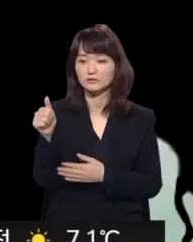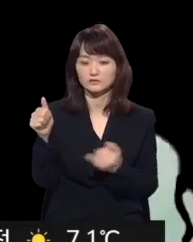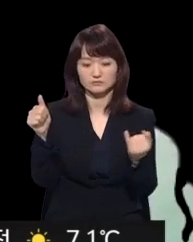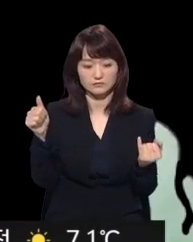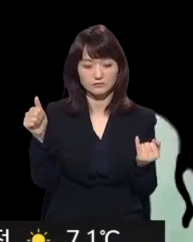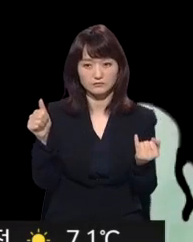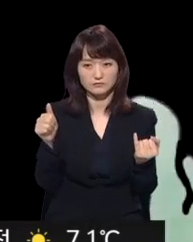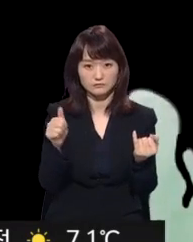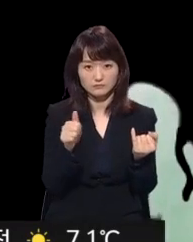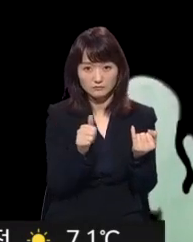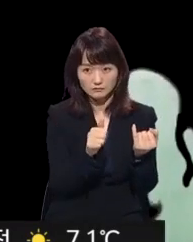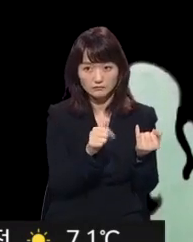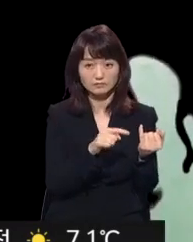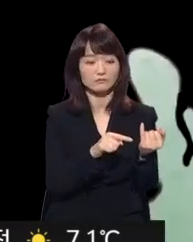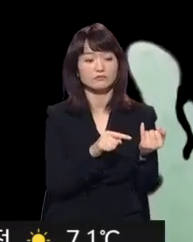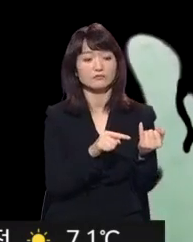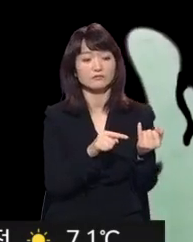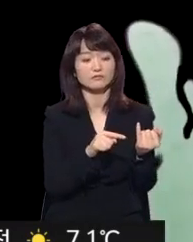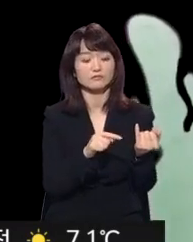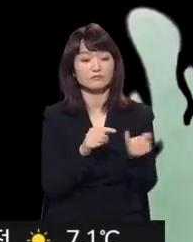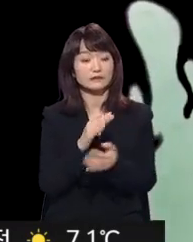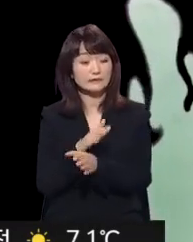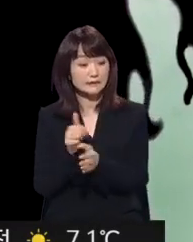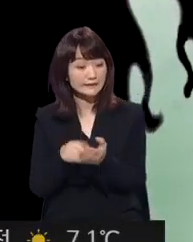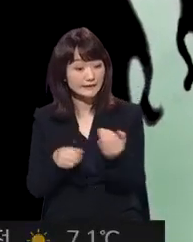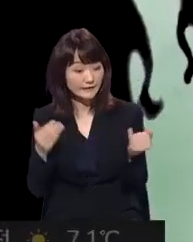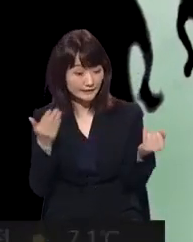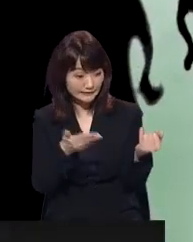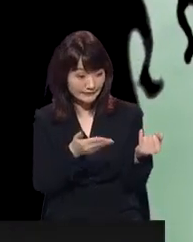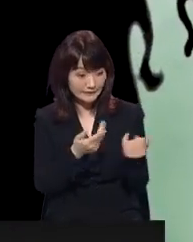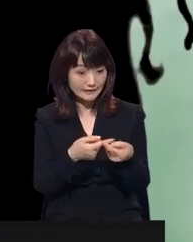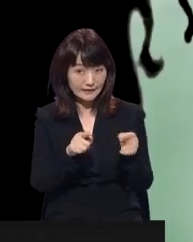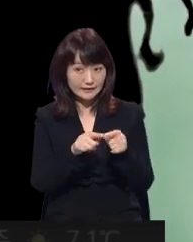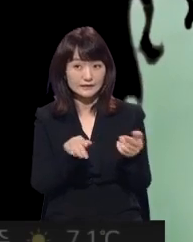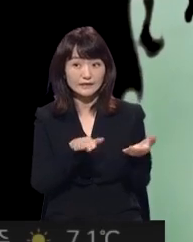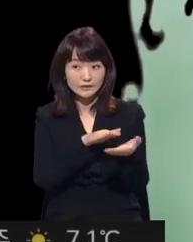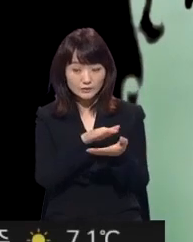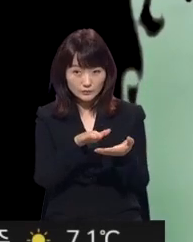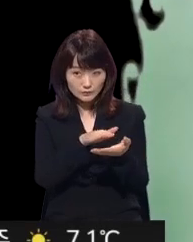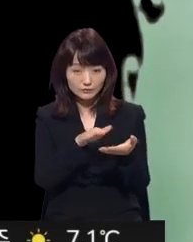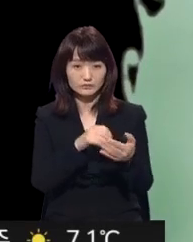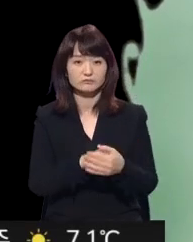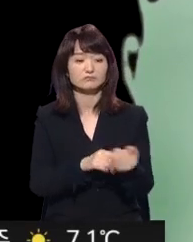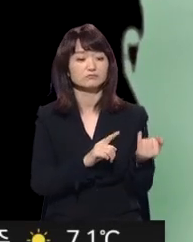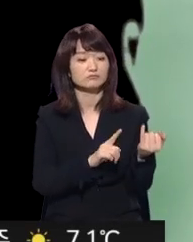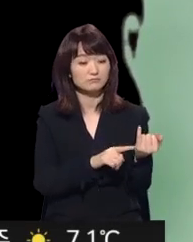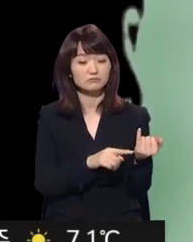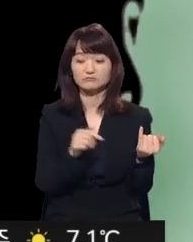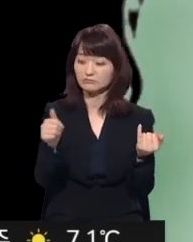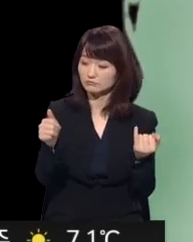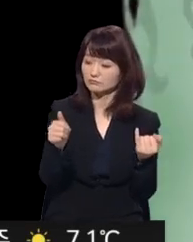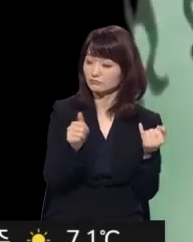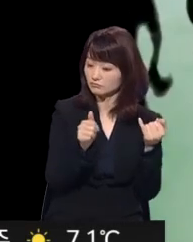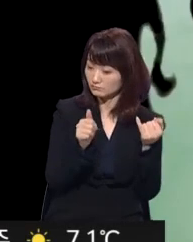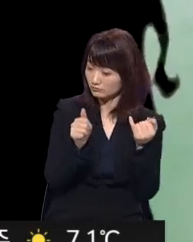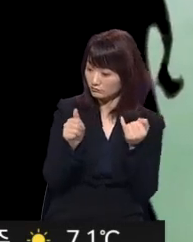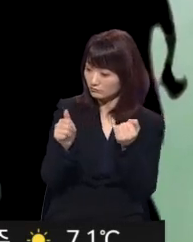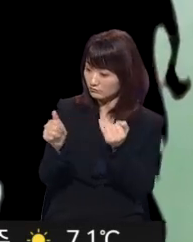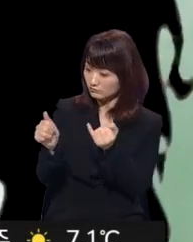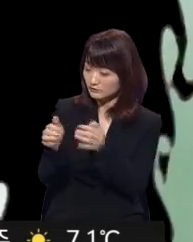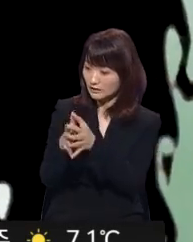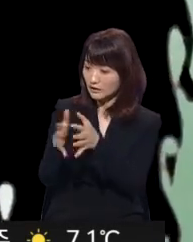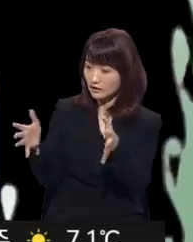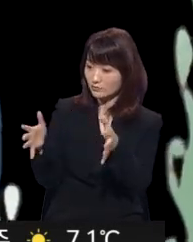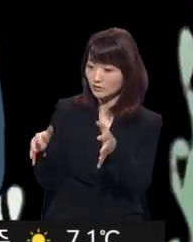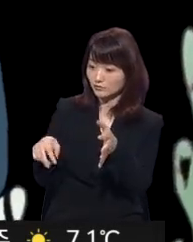다가왔는데이 남학생이 아이에게 장난감을 주면서 같이 놀자고 유인을 한 겁니다 그렇게이 아이는 남학생을 따라서 아파트 옥상으로